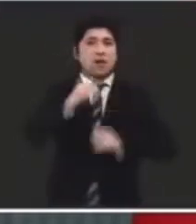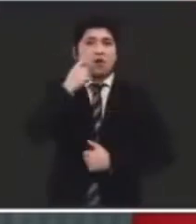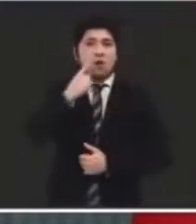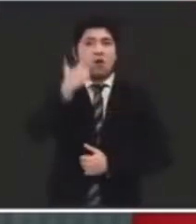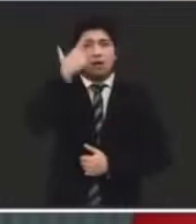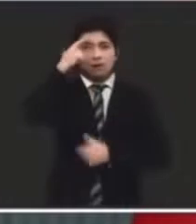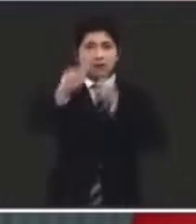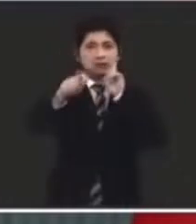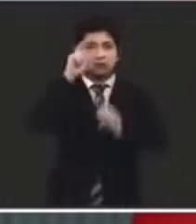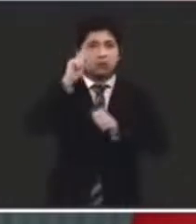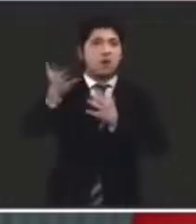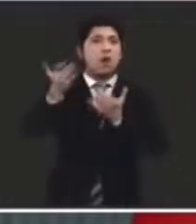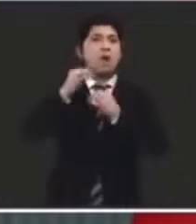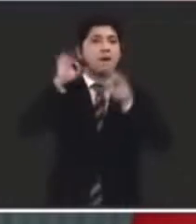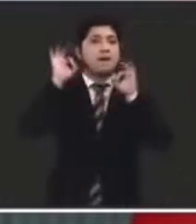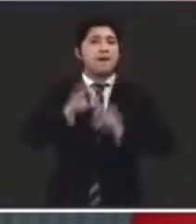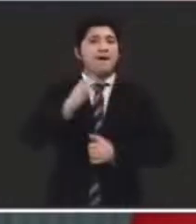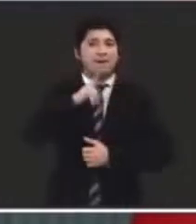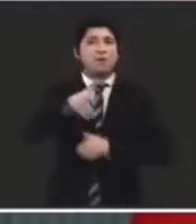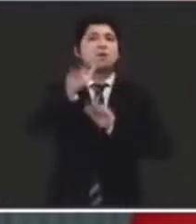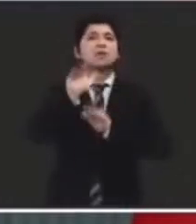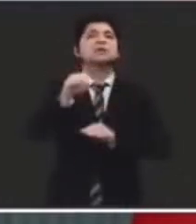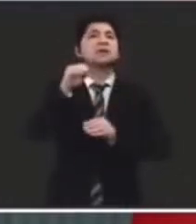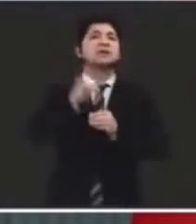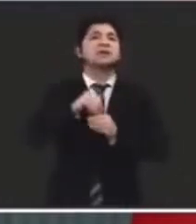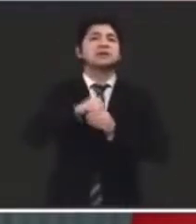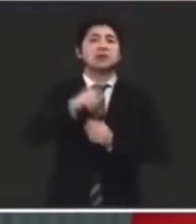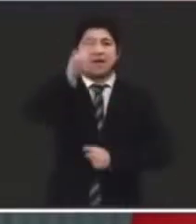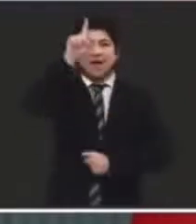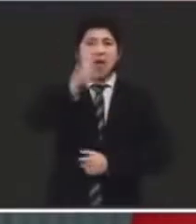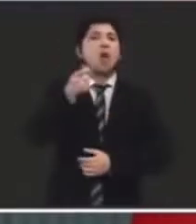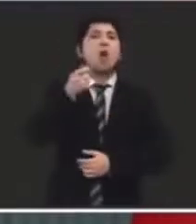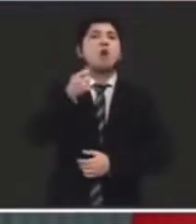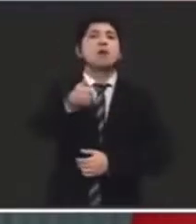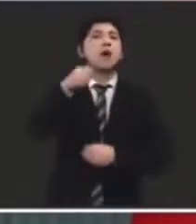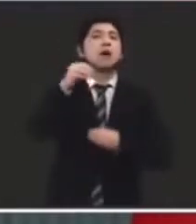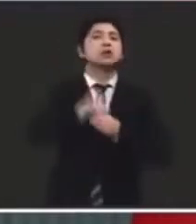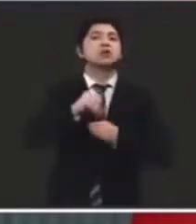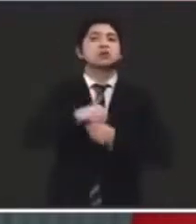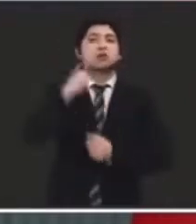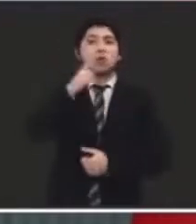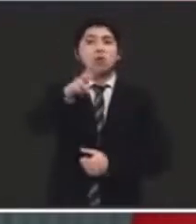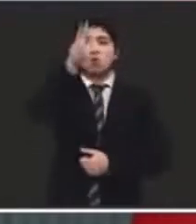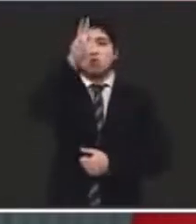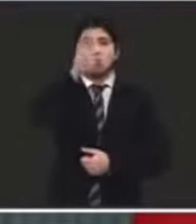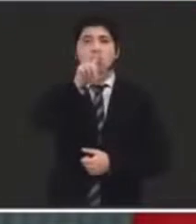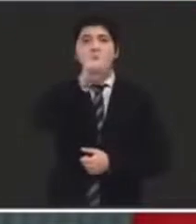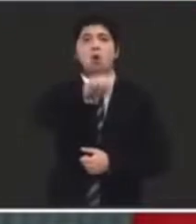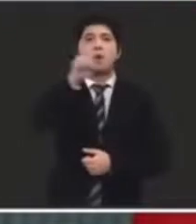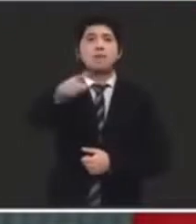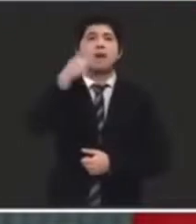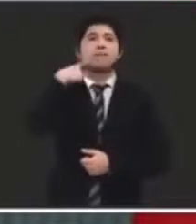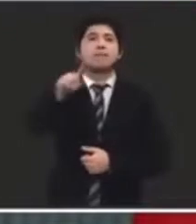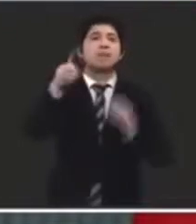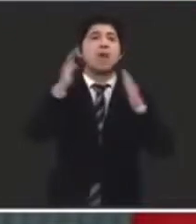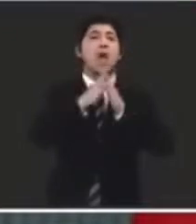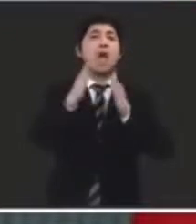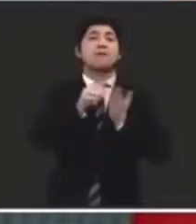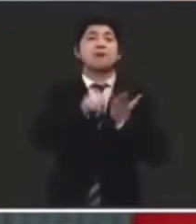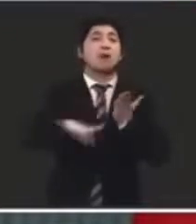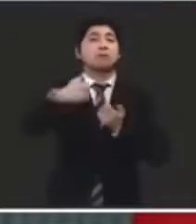başvuruları alınmaya başlanan bu desteğin ilk ödemelerini 311 bin haneye